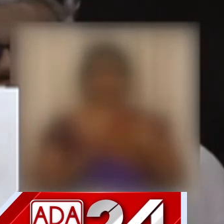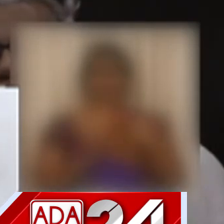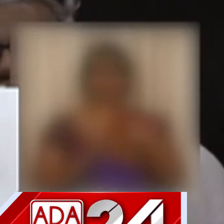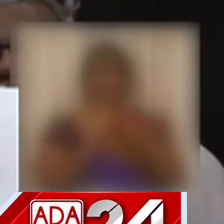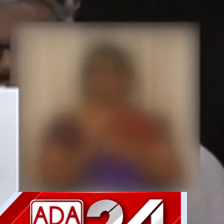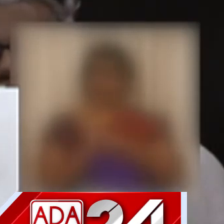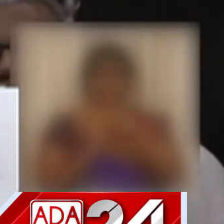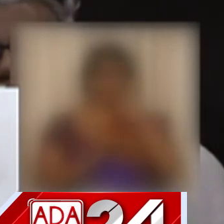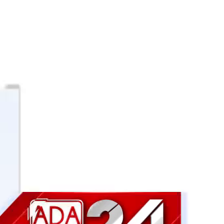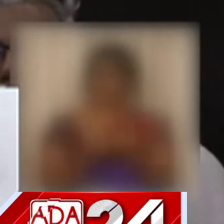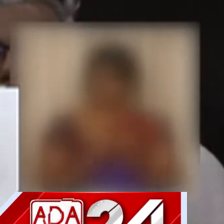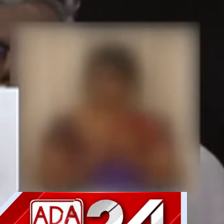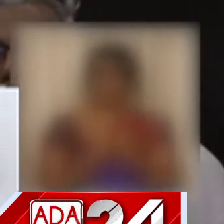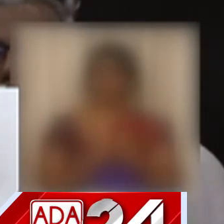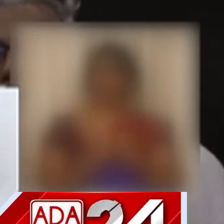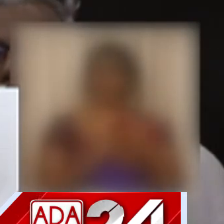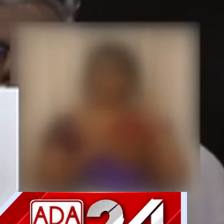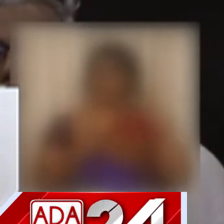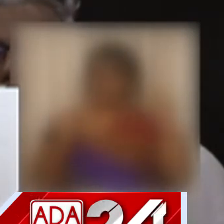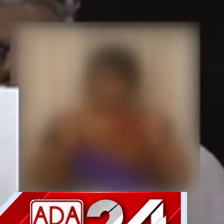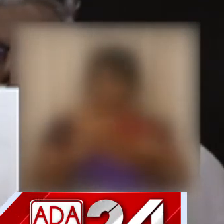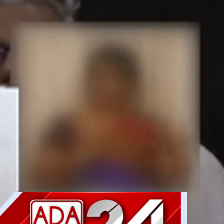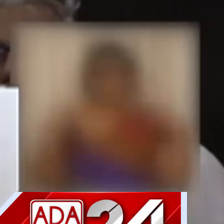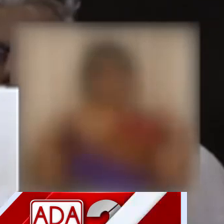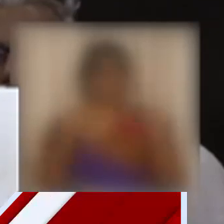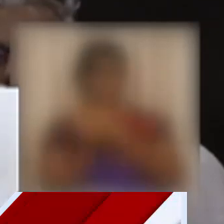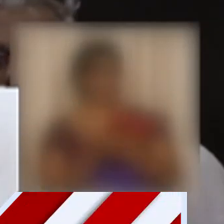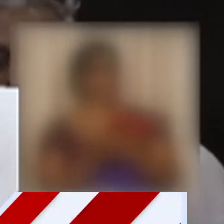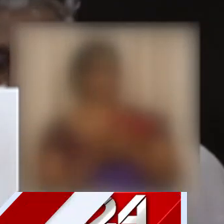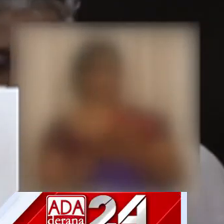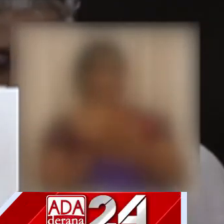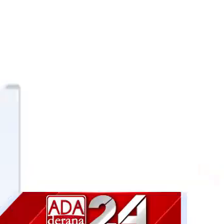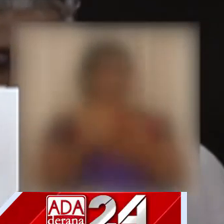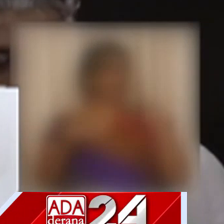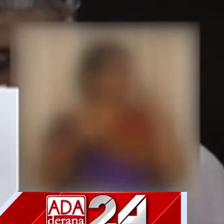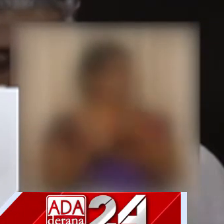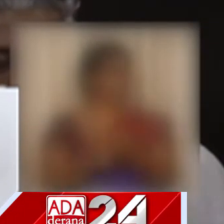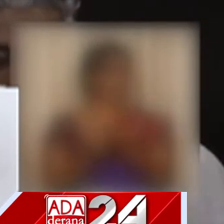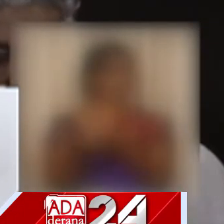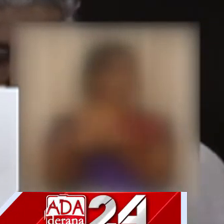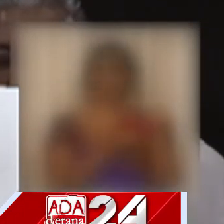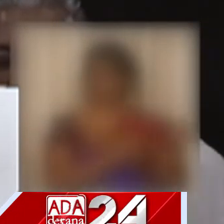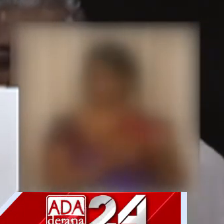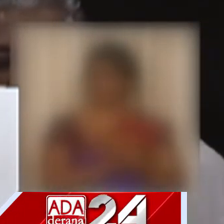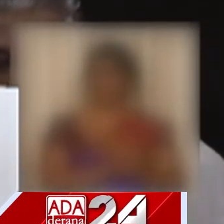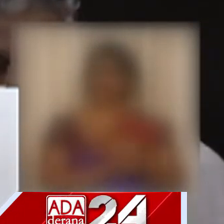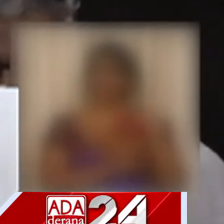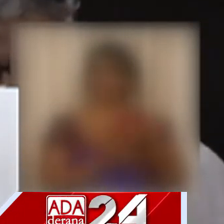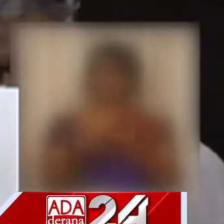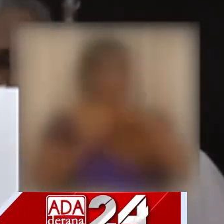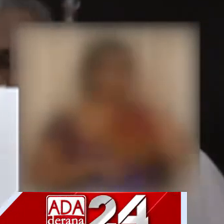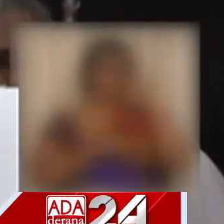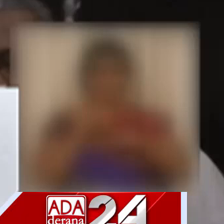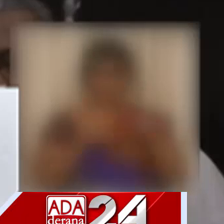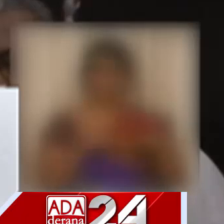ඉල්ලුවම ගිහිල්ලා සාම්පල් ගන්න ඕන කියලා නාවික හමුදාව තමයි පහසු කොන්සෙප්ට් එව්වේ ඒ නෞකාව අසලටම ගිහිල්ලා අවශ්‍ය සාම්පල් ටික ගන්න ඒ සාම්පල් ටික එකතු